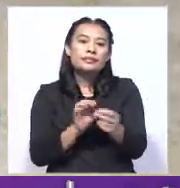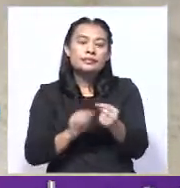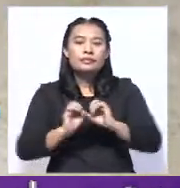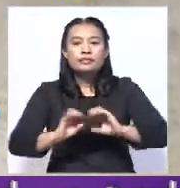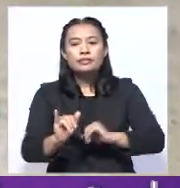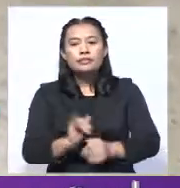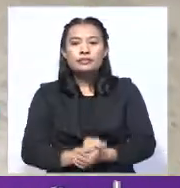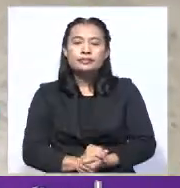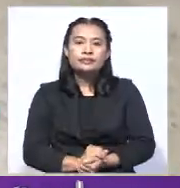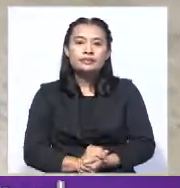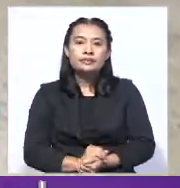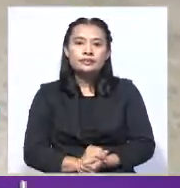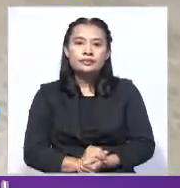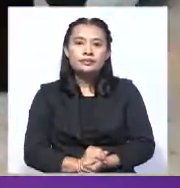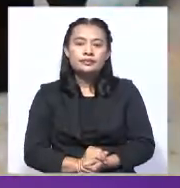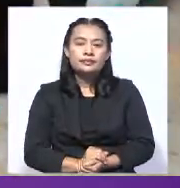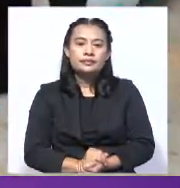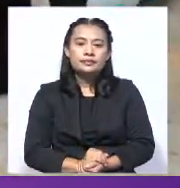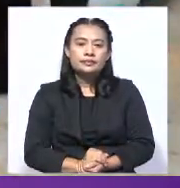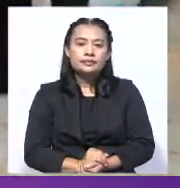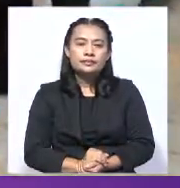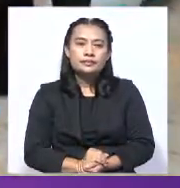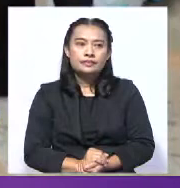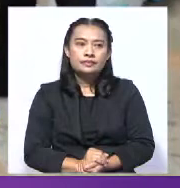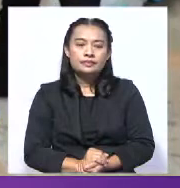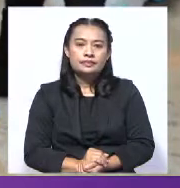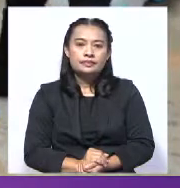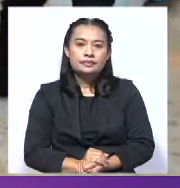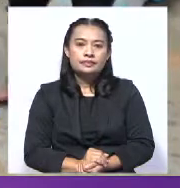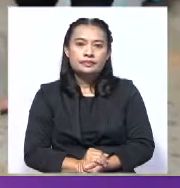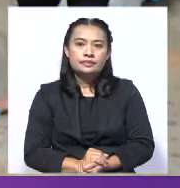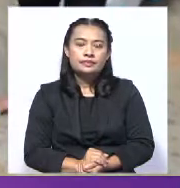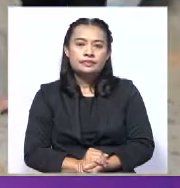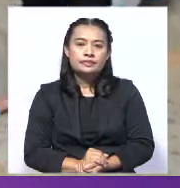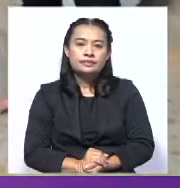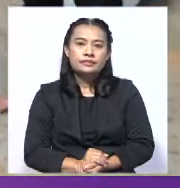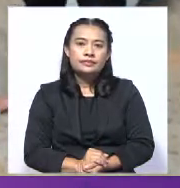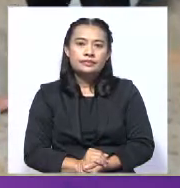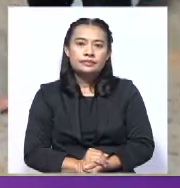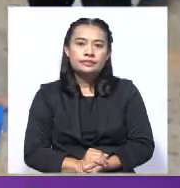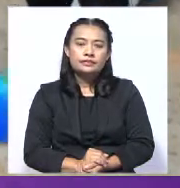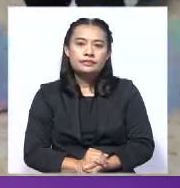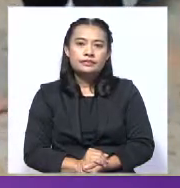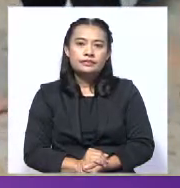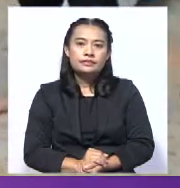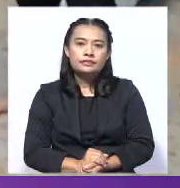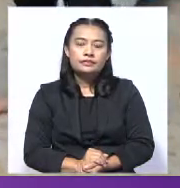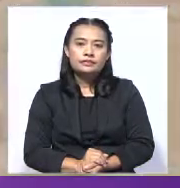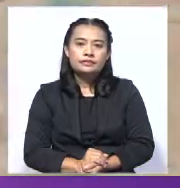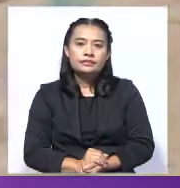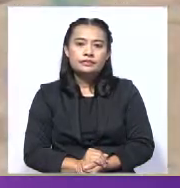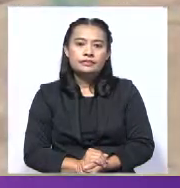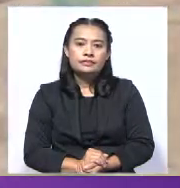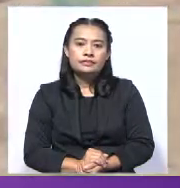าเป็นจระเข้น้ำเค็มที่อาศัยอยู่ตามธรรมชาติหรือเป็นจระเข้น้ำเค็มพันผสมเบื้องต้นได้เจา